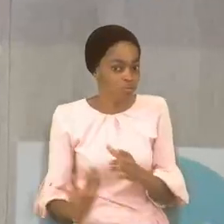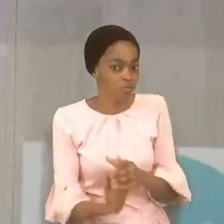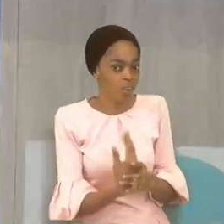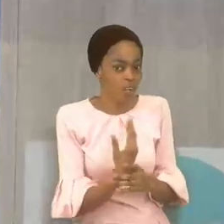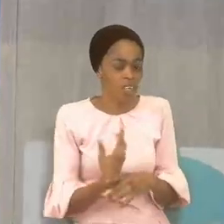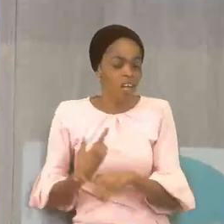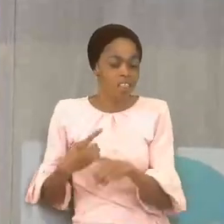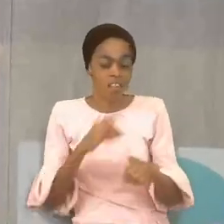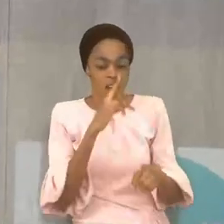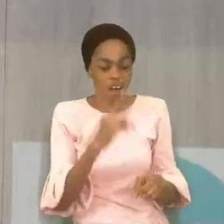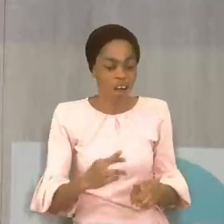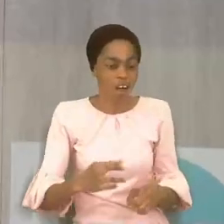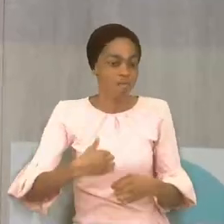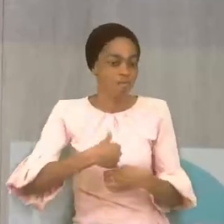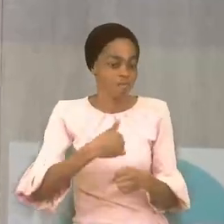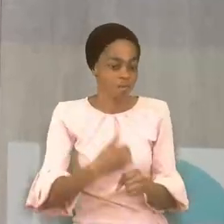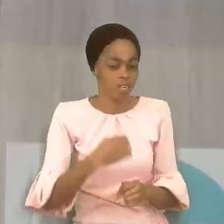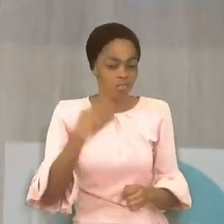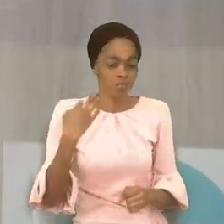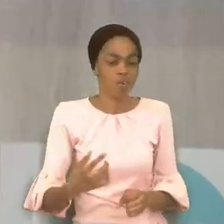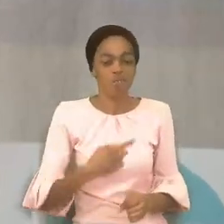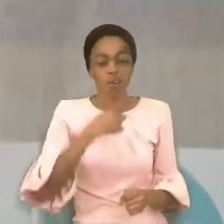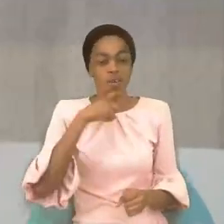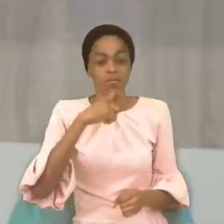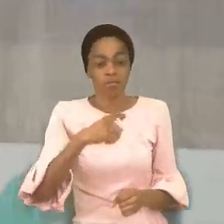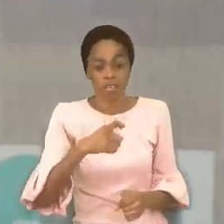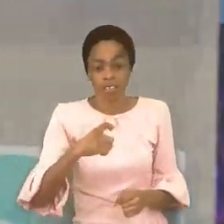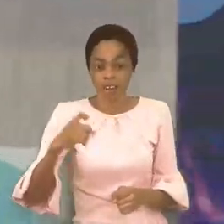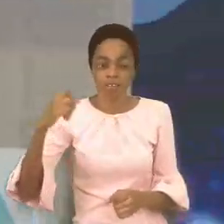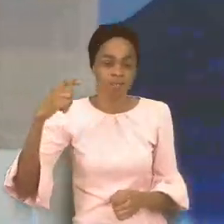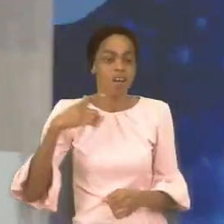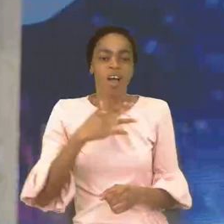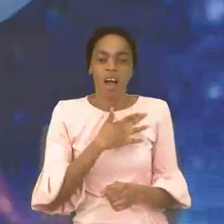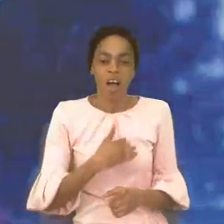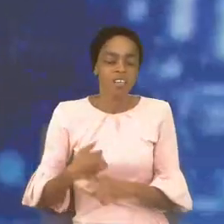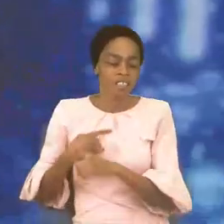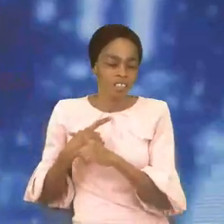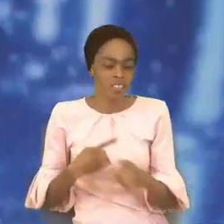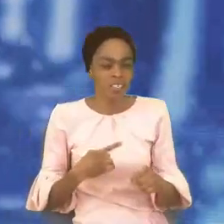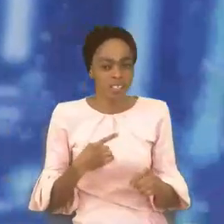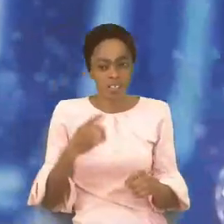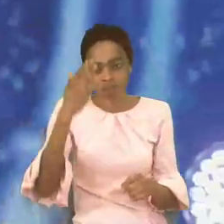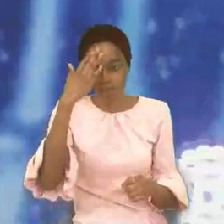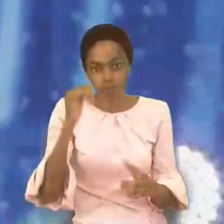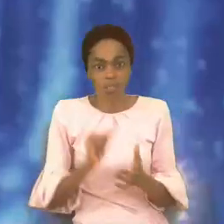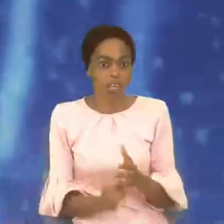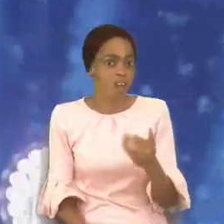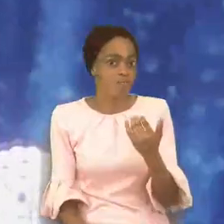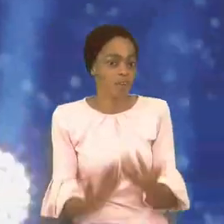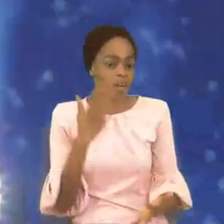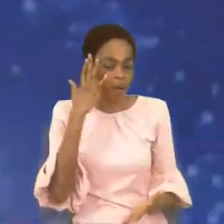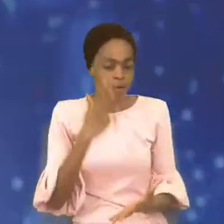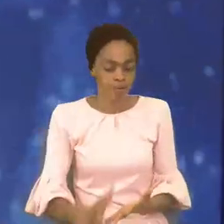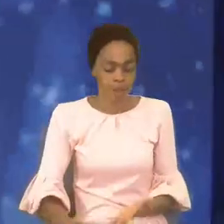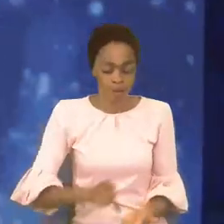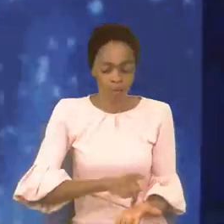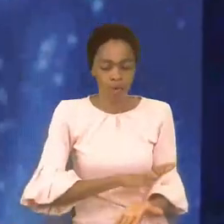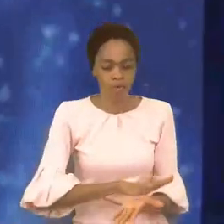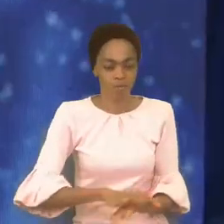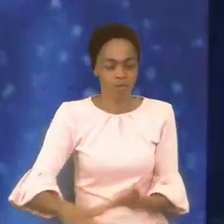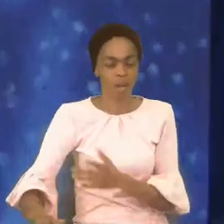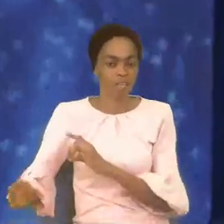des métaux, vrais métaux. Et ils savaient que le feu va simplement